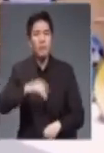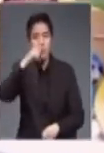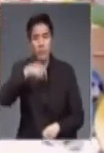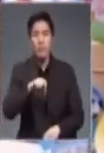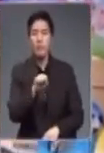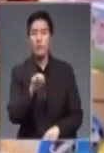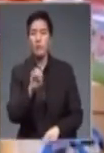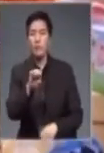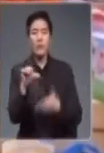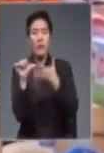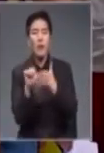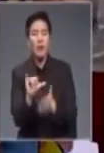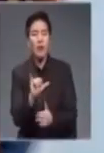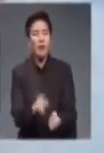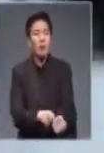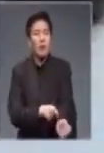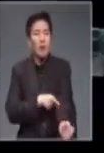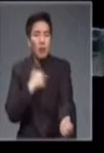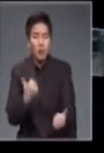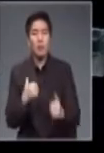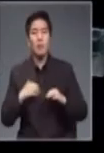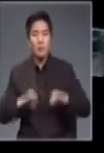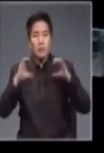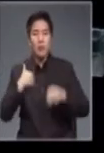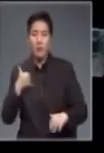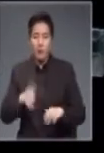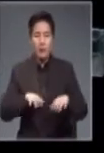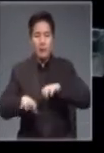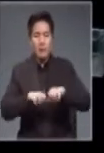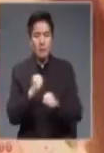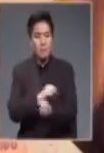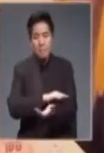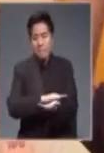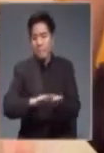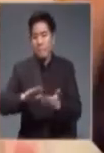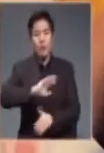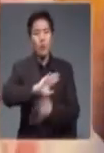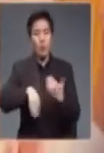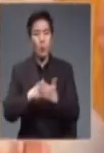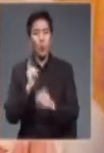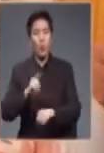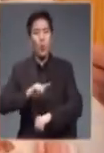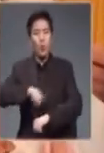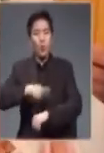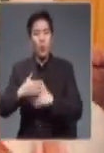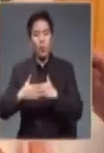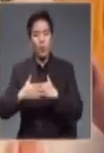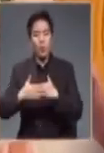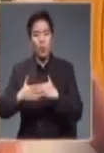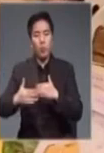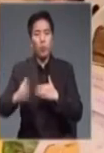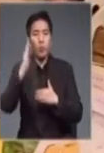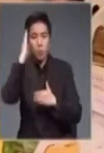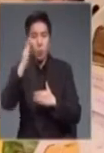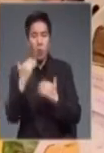นะครับบนพื้นฐานหลักคิดที่ถูกต้องผมอยากให้เป็นการสื่อสารสองทางนะครับเพื่อให้ทุกคนได้รับรู้เข้าใจในประเด็นของข้อกฎหมาย